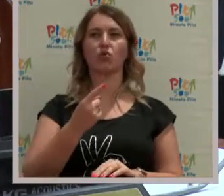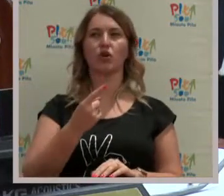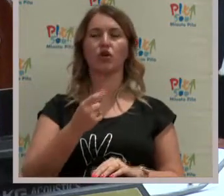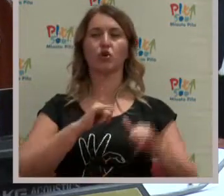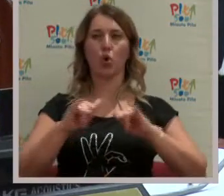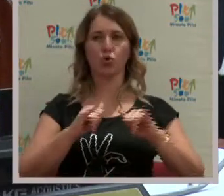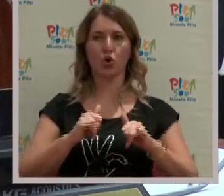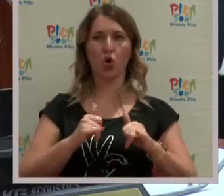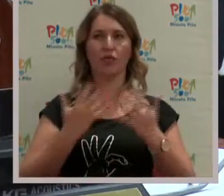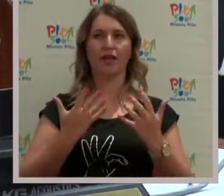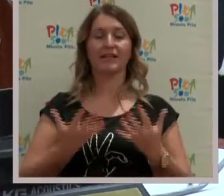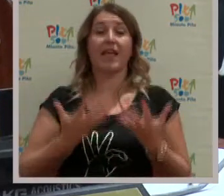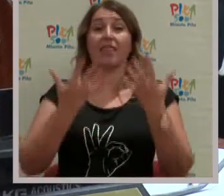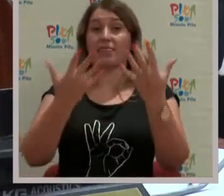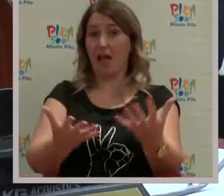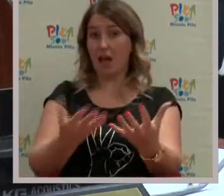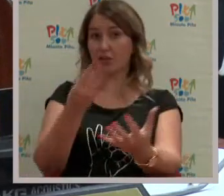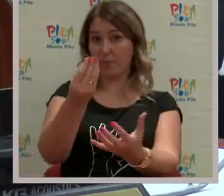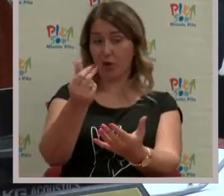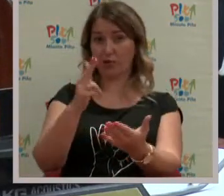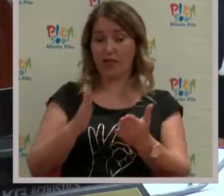finansowe na drogi lokalne